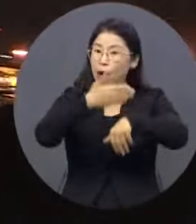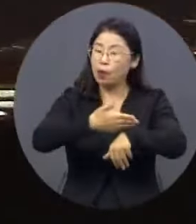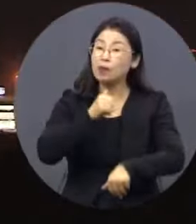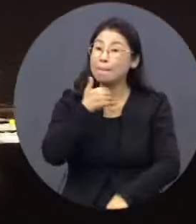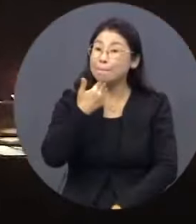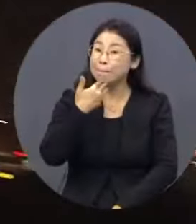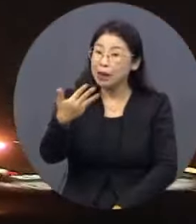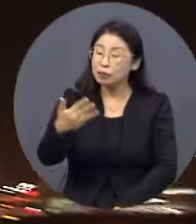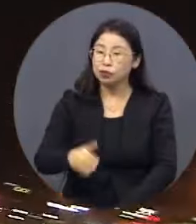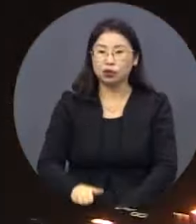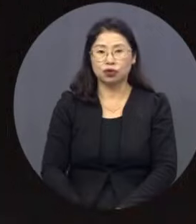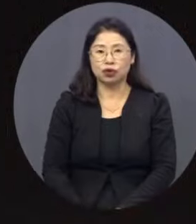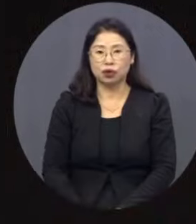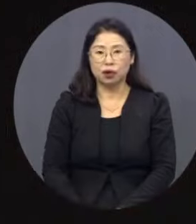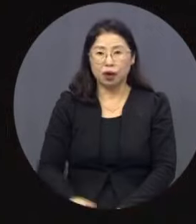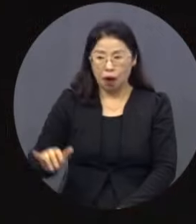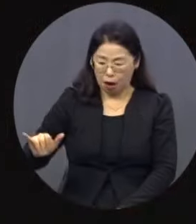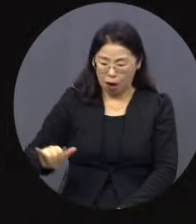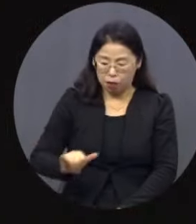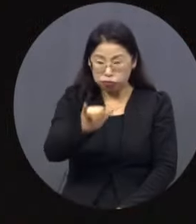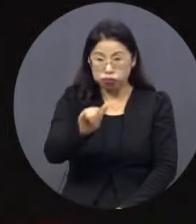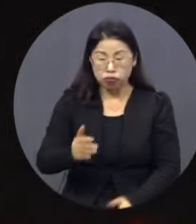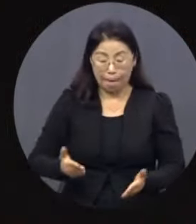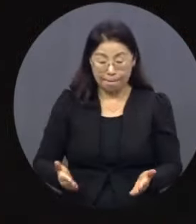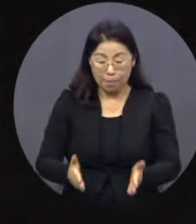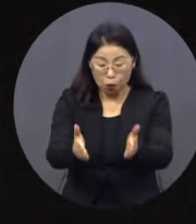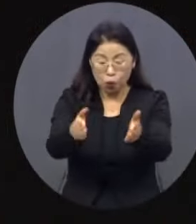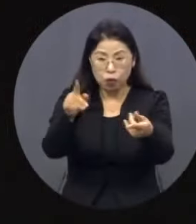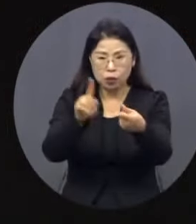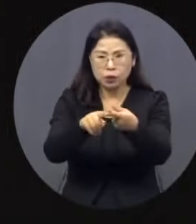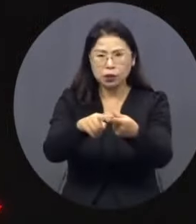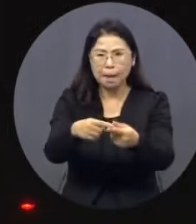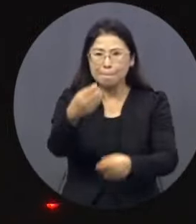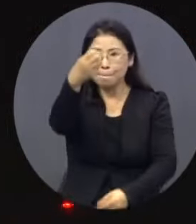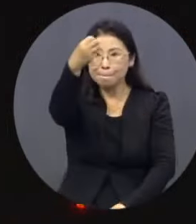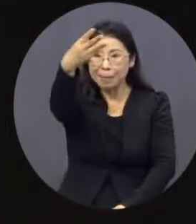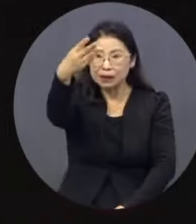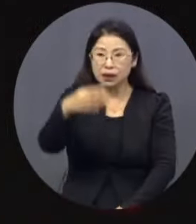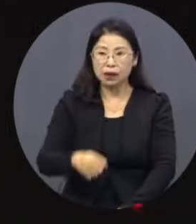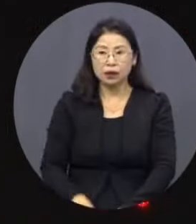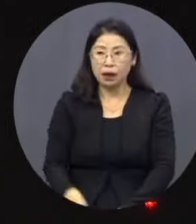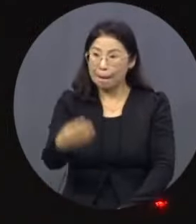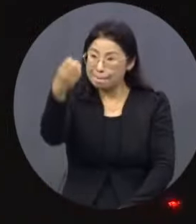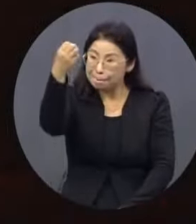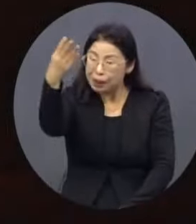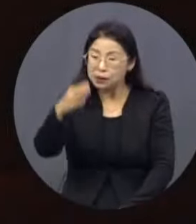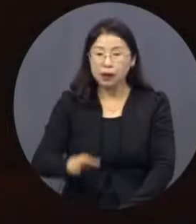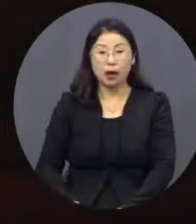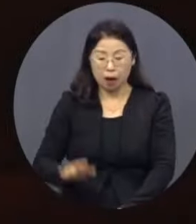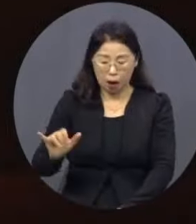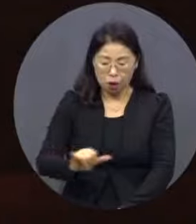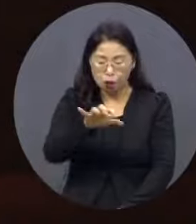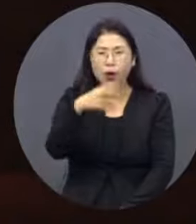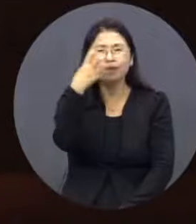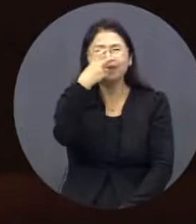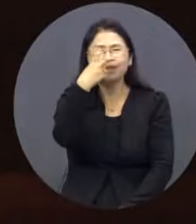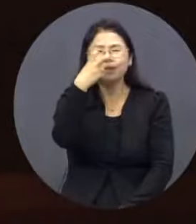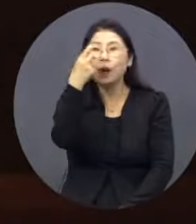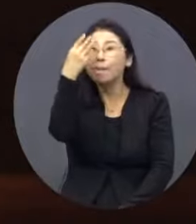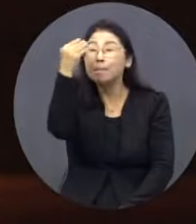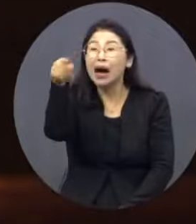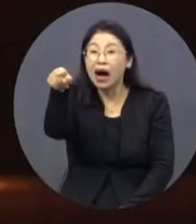8분. 해경 항공대 쪽 상공에서 불빛을 반짝이는 비행물체를 공항 경비 요원이